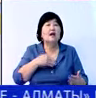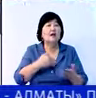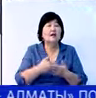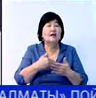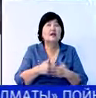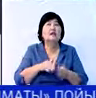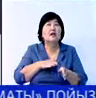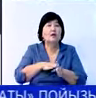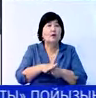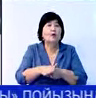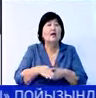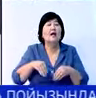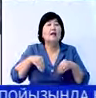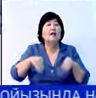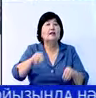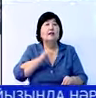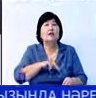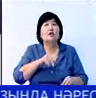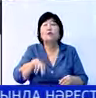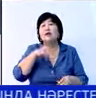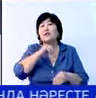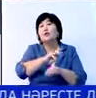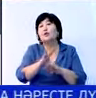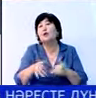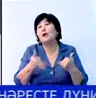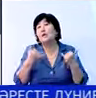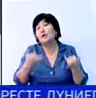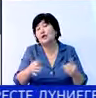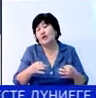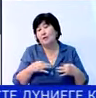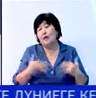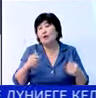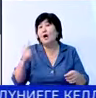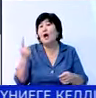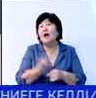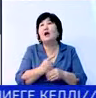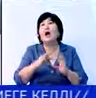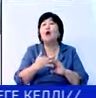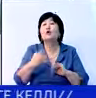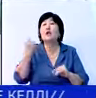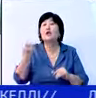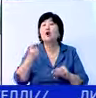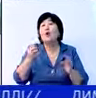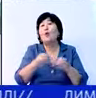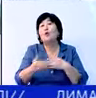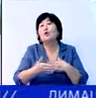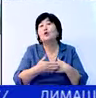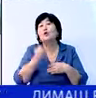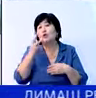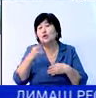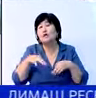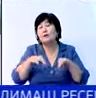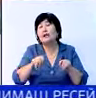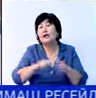қырманды қызылға толтырған дала еңбеккерлерінің сый-құрметке бөленетін мерекесі. Биыл алғаш рет аудан шаруаларына 10 шақты көліктің кілті